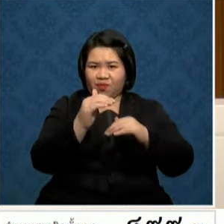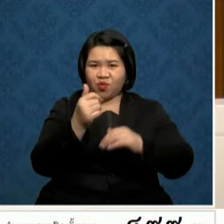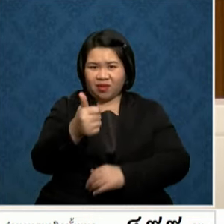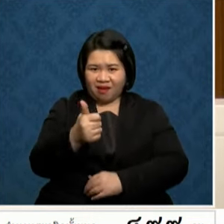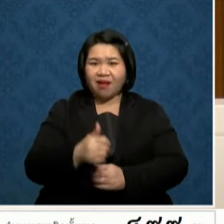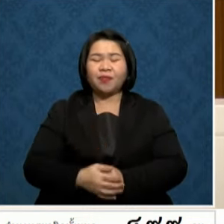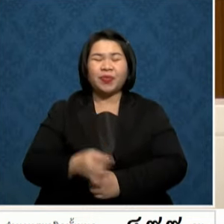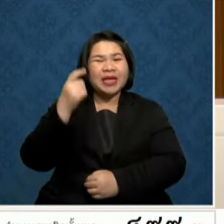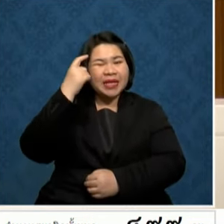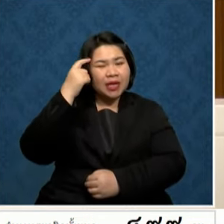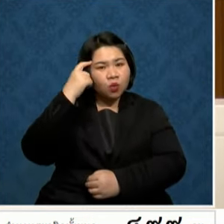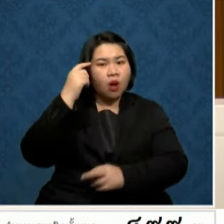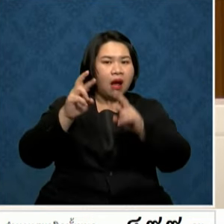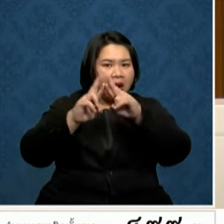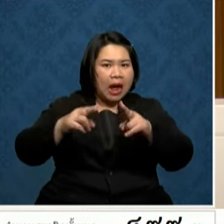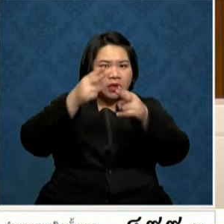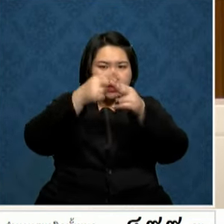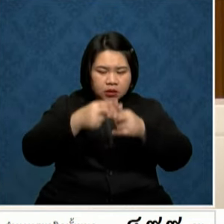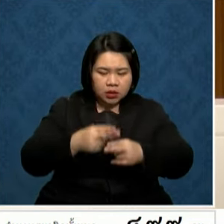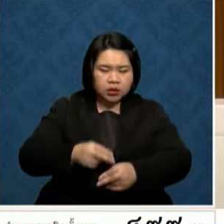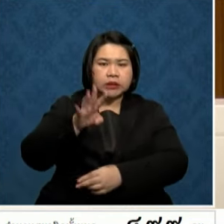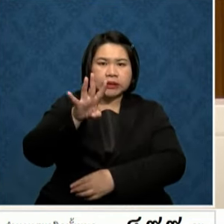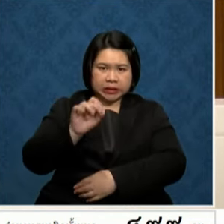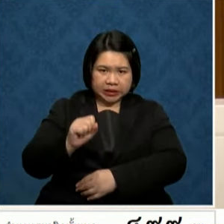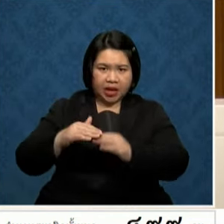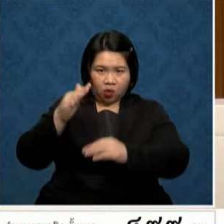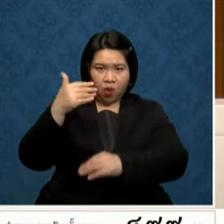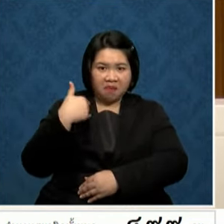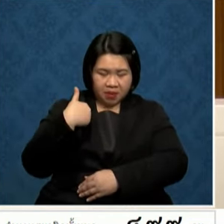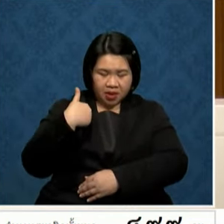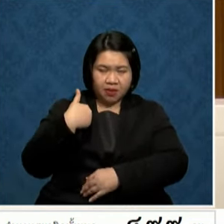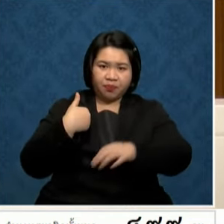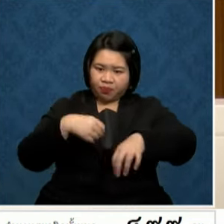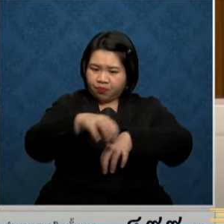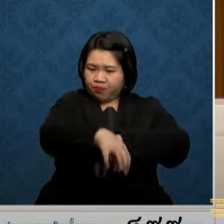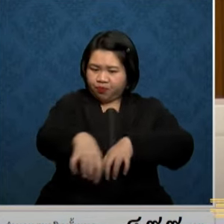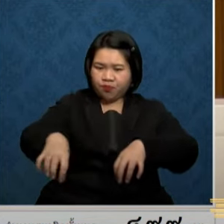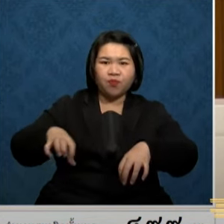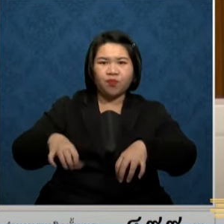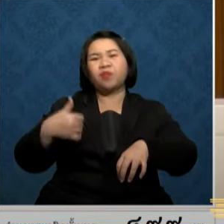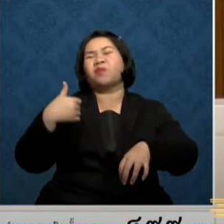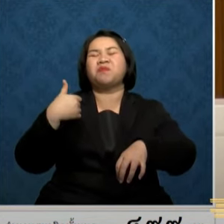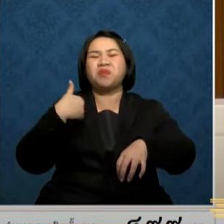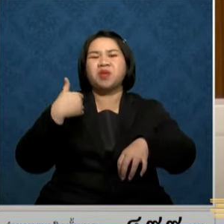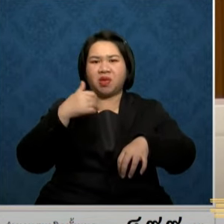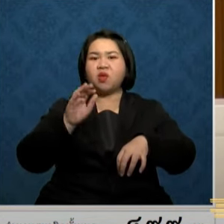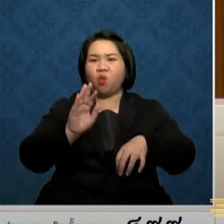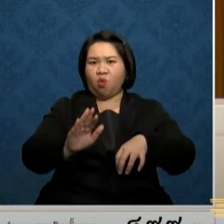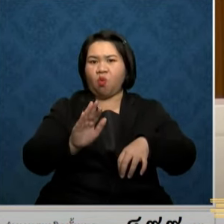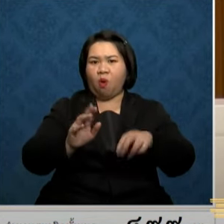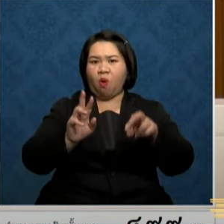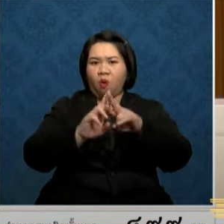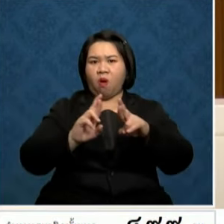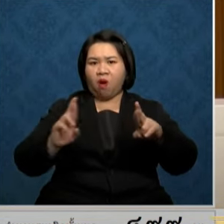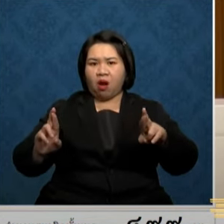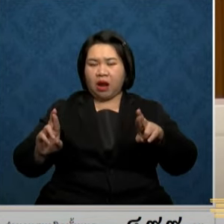คาดวาจะมมาอีก 4 แสนร้านค้ารวมถึงร้านที่เป็นเครอขายSupply Chain เป็น Value Chain ของร